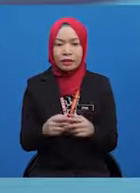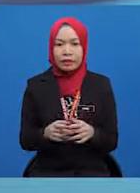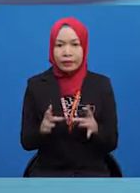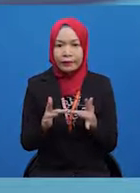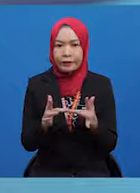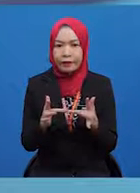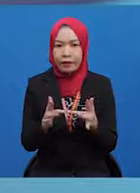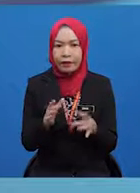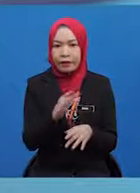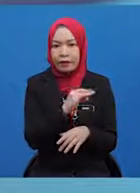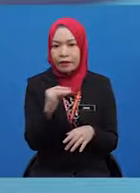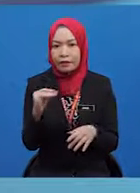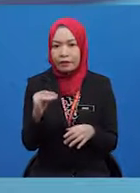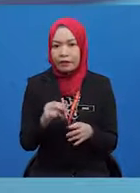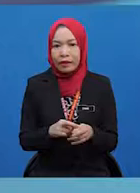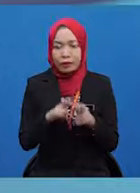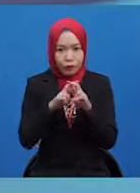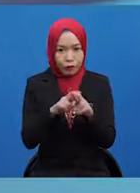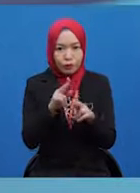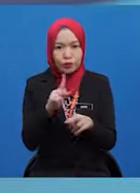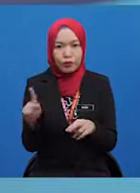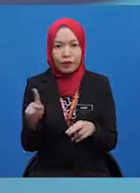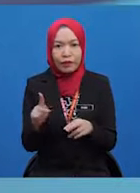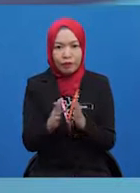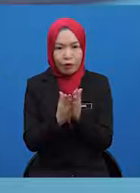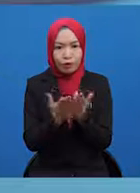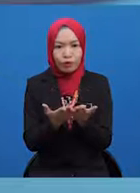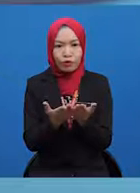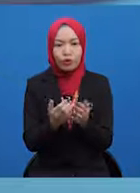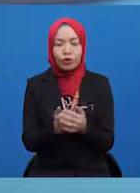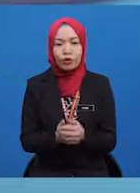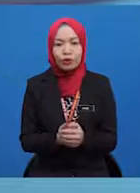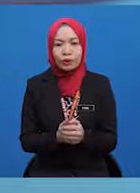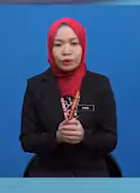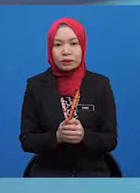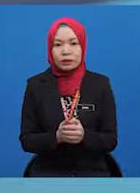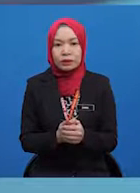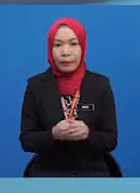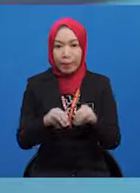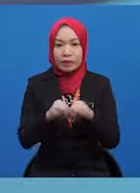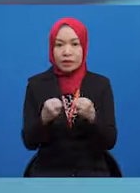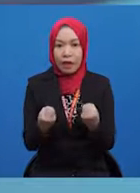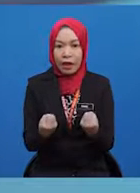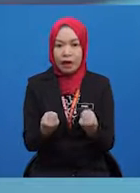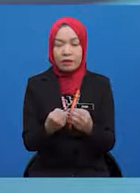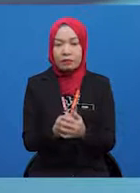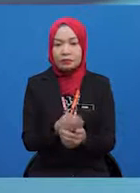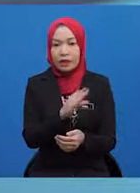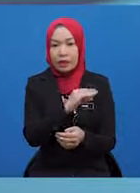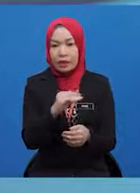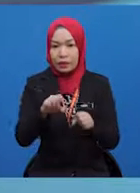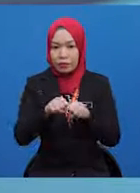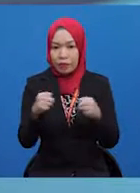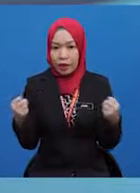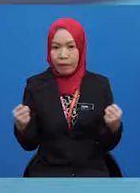Contohnya, bahan rujukan seperti buku, majalah dan surat